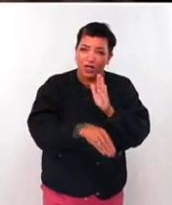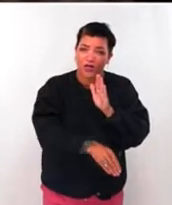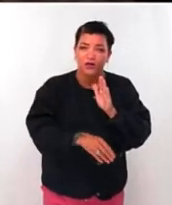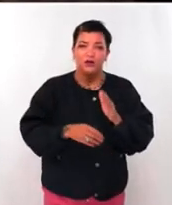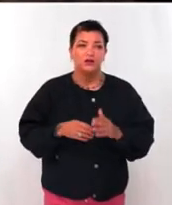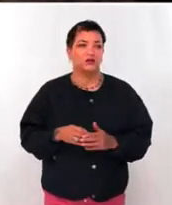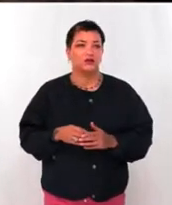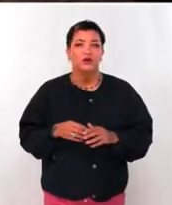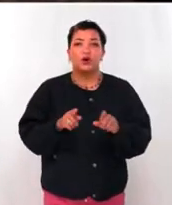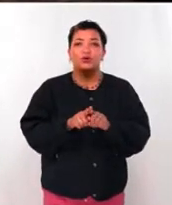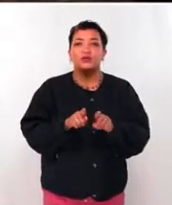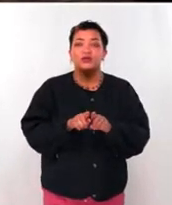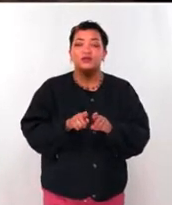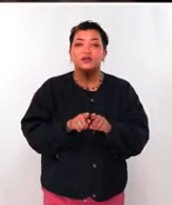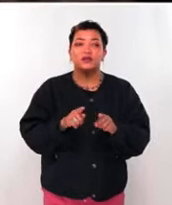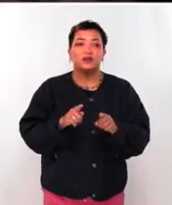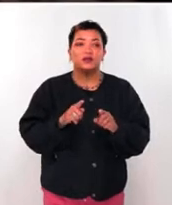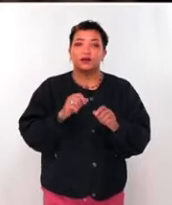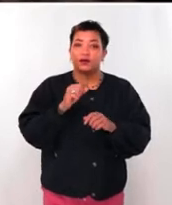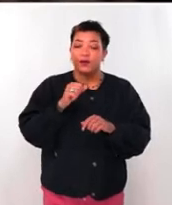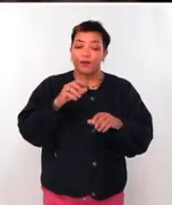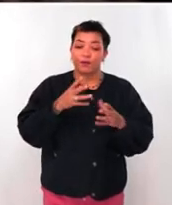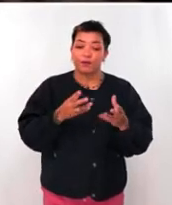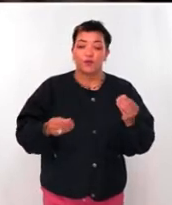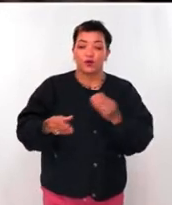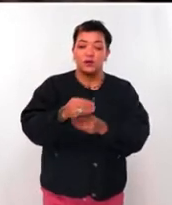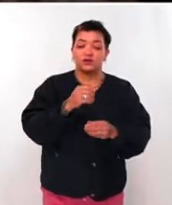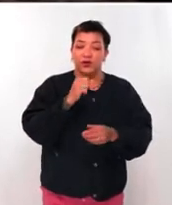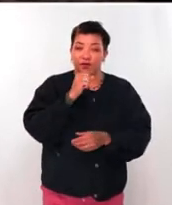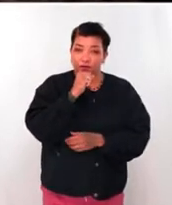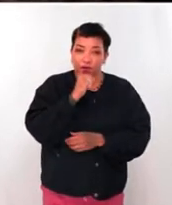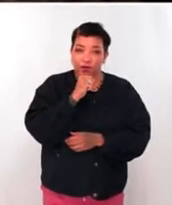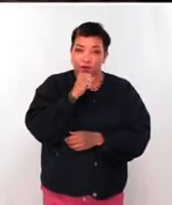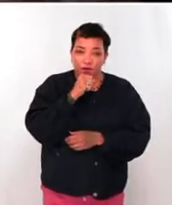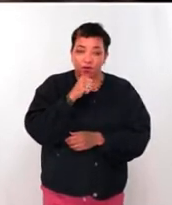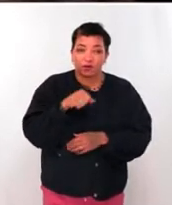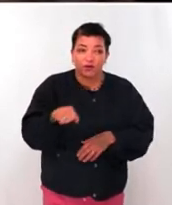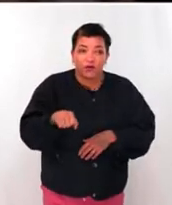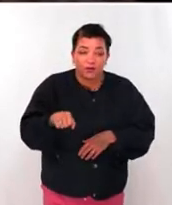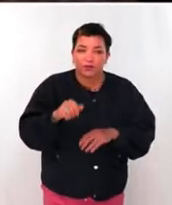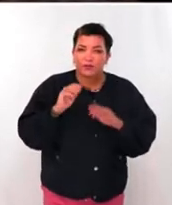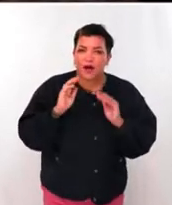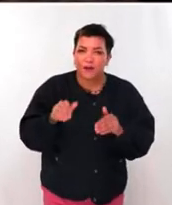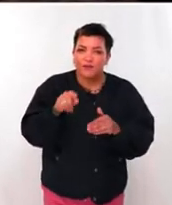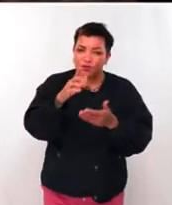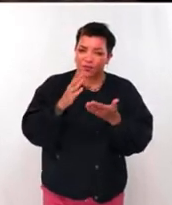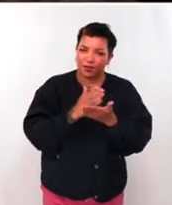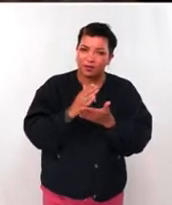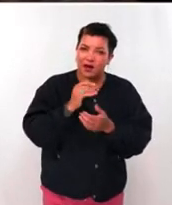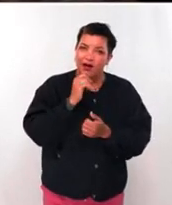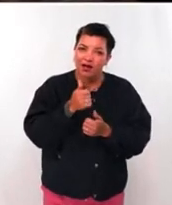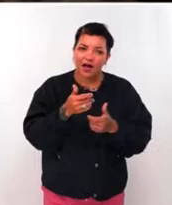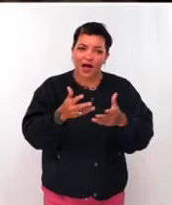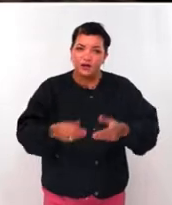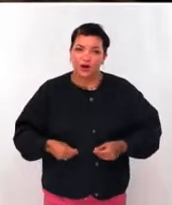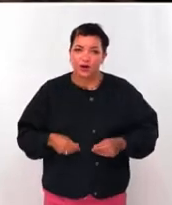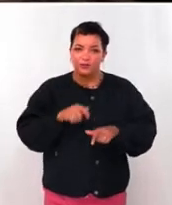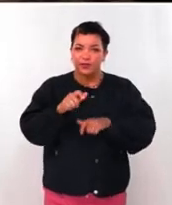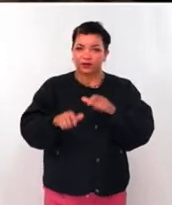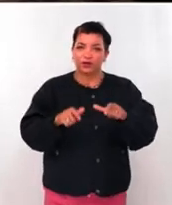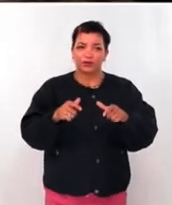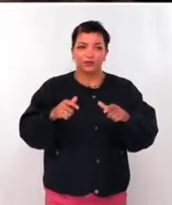notable aujourd'hui, c'est malgré le vieillissement de la population, vous ne préparez pas l'accueil de ces